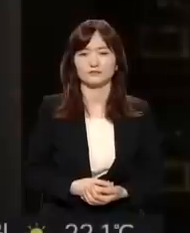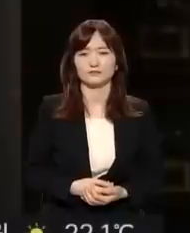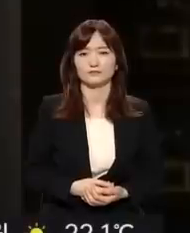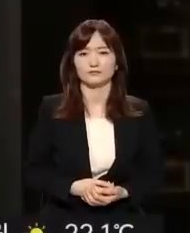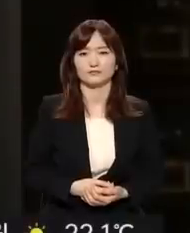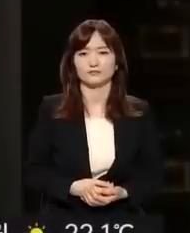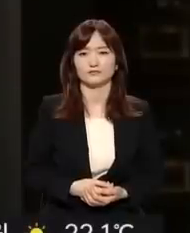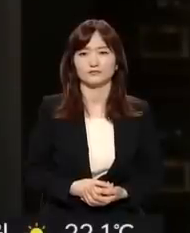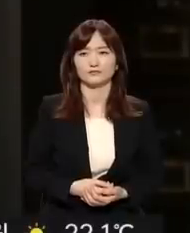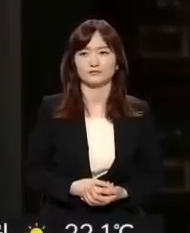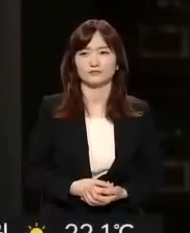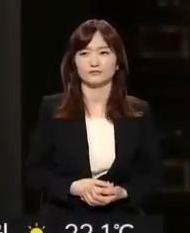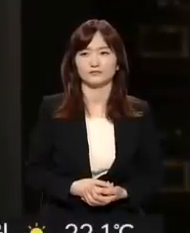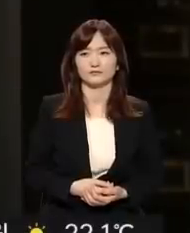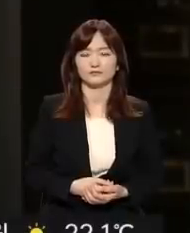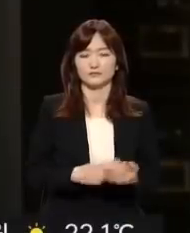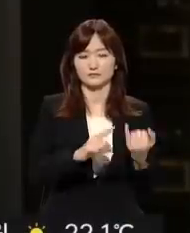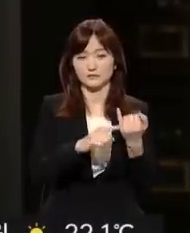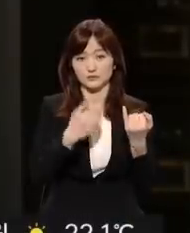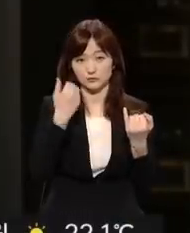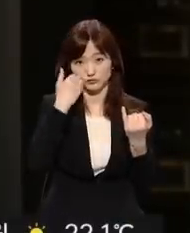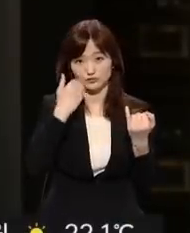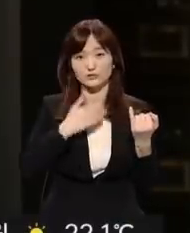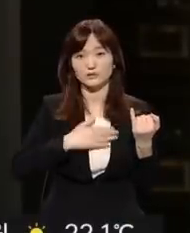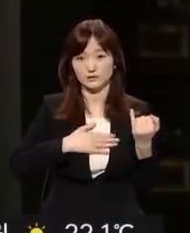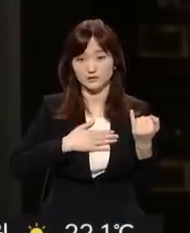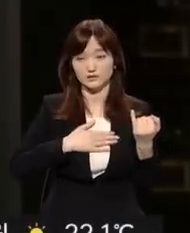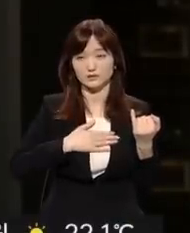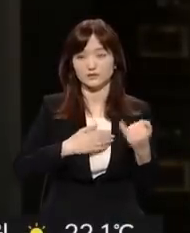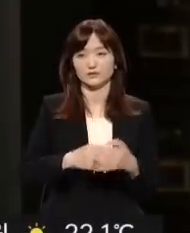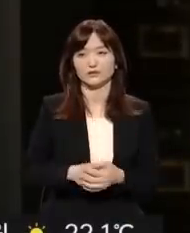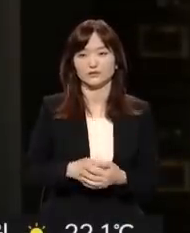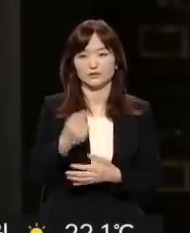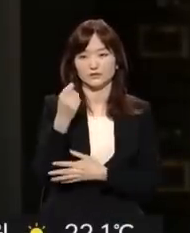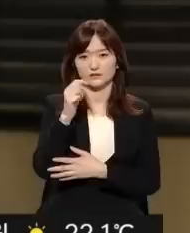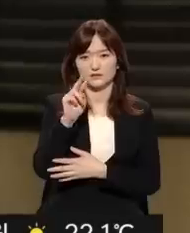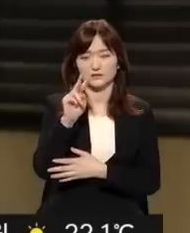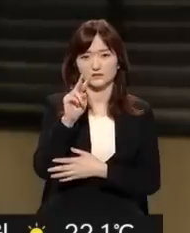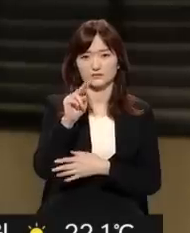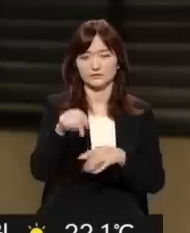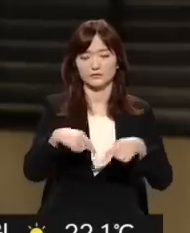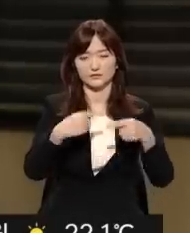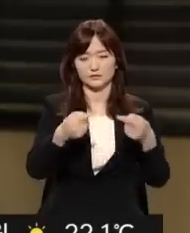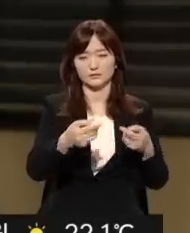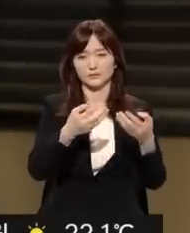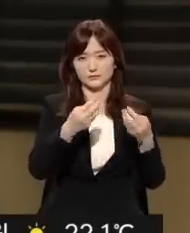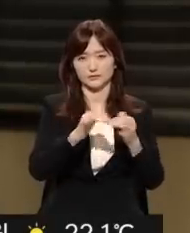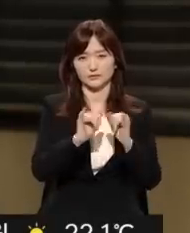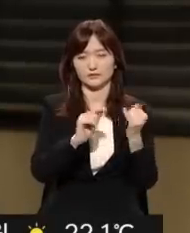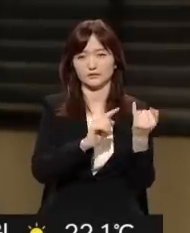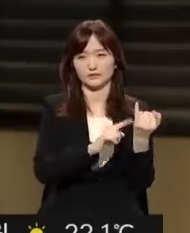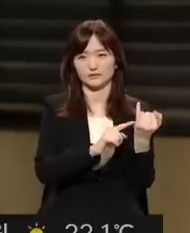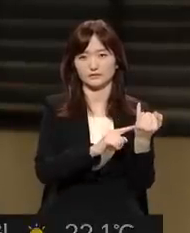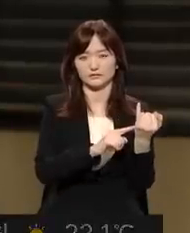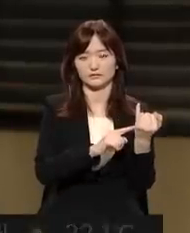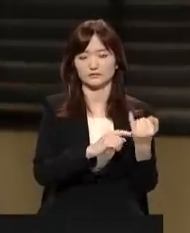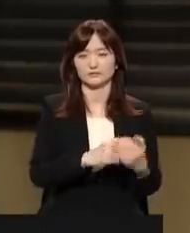보셨겠지만 눈에 많이 익은 변호사예요. 많이 좀 유명한 TV에 좀 많이 나오는 이제 변호사인데 최근까지